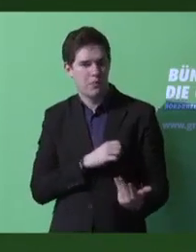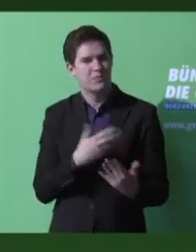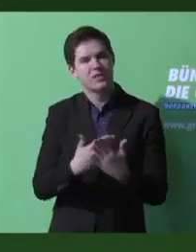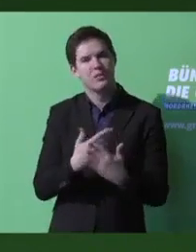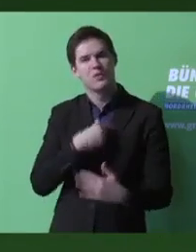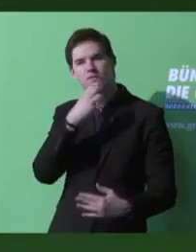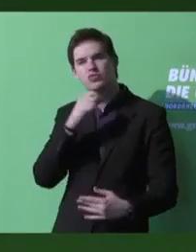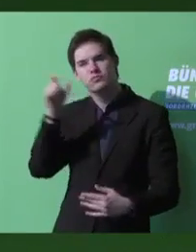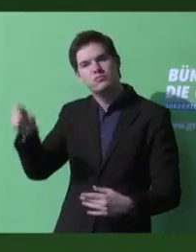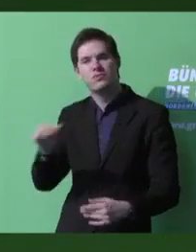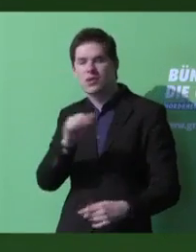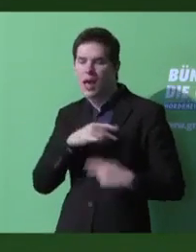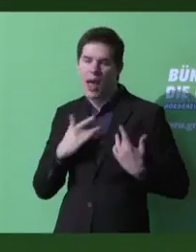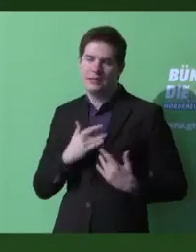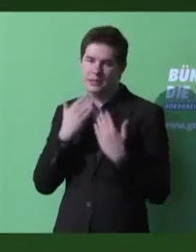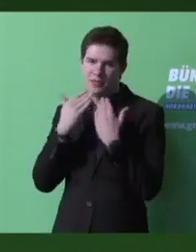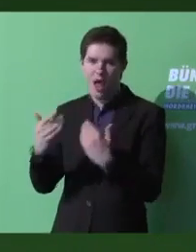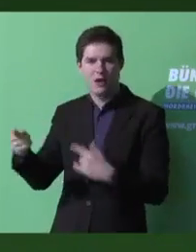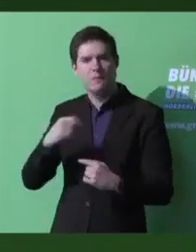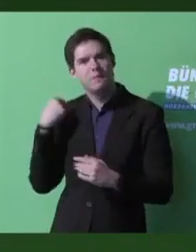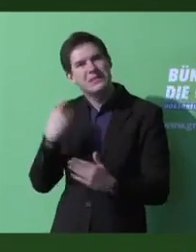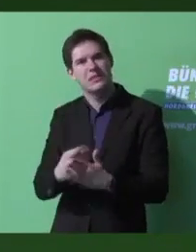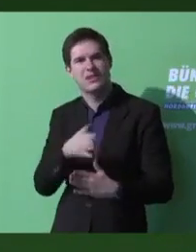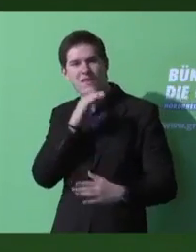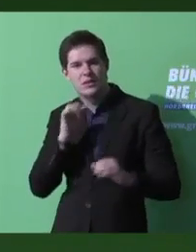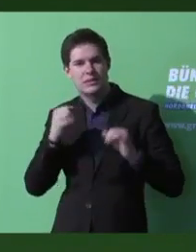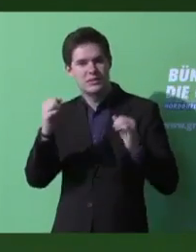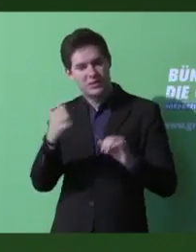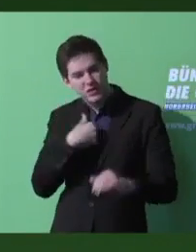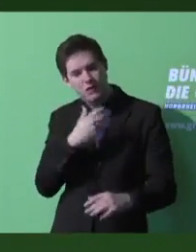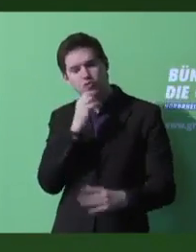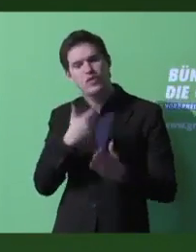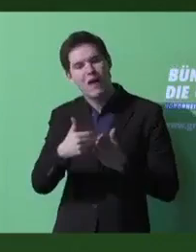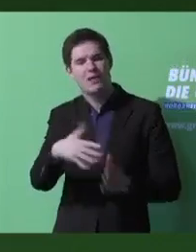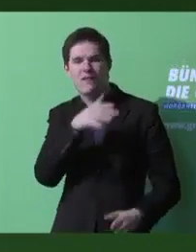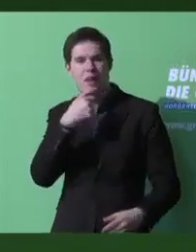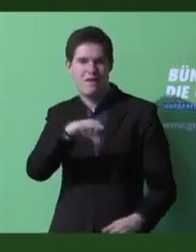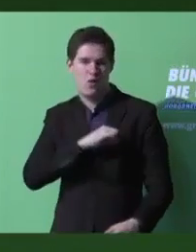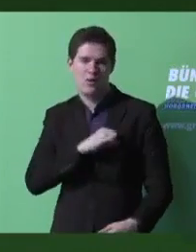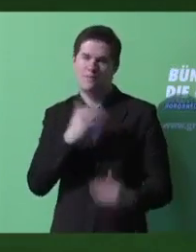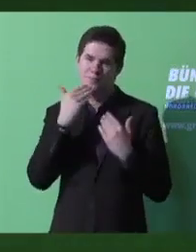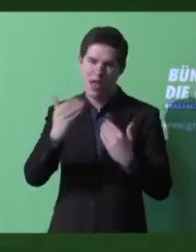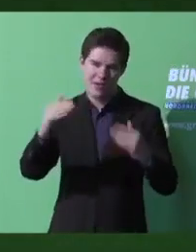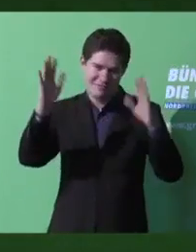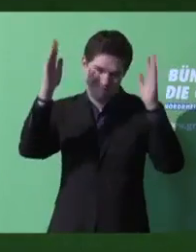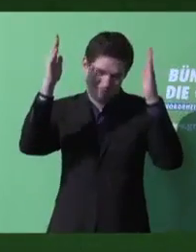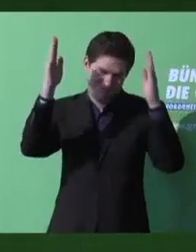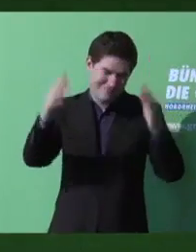gesamte Regierungsmannschaft sehr herzlich danken und weiterhin viel Erfolg und weiter so. Dankeschön.